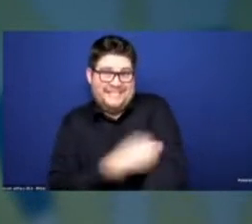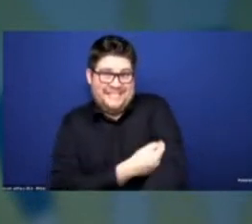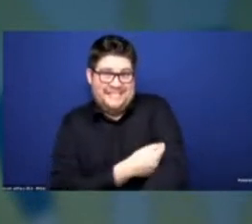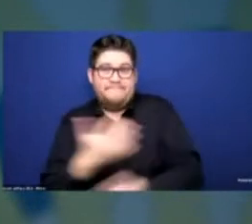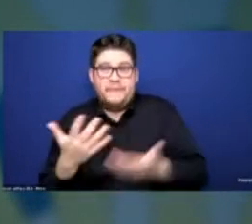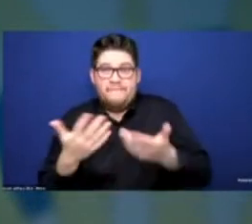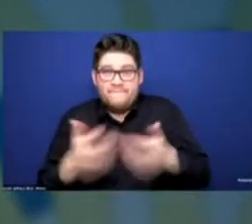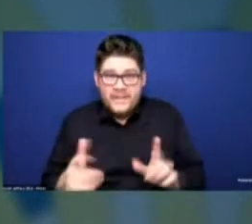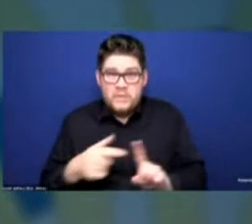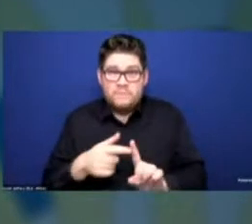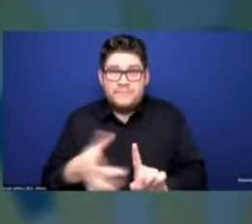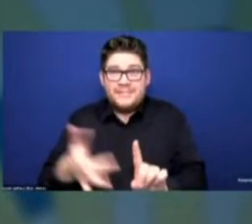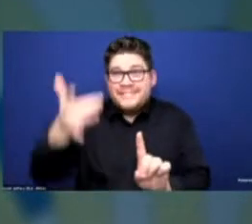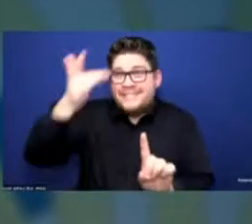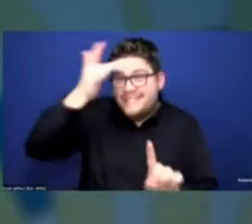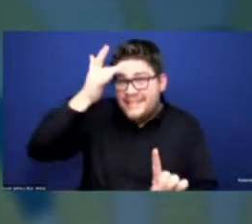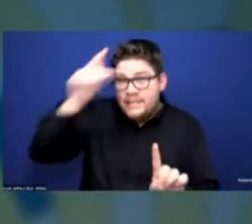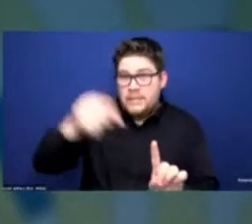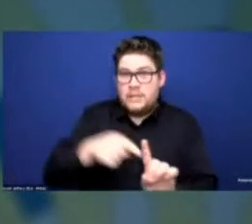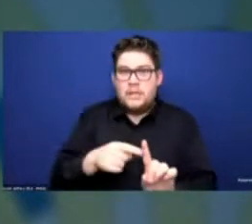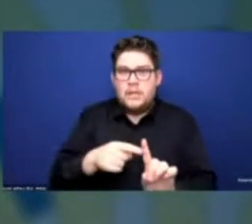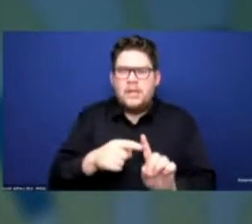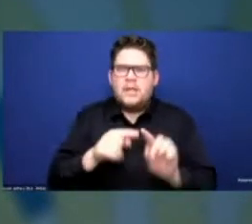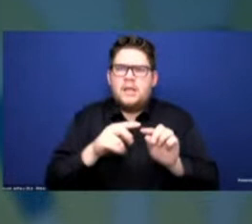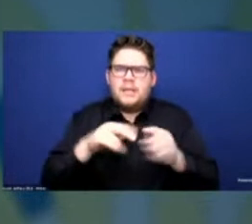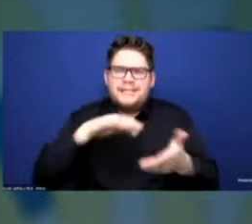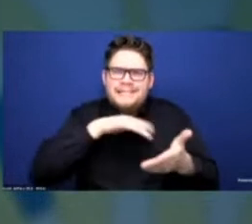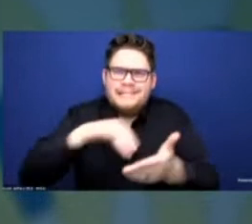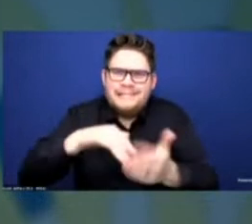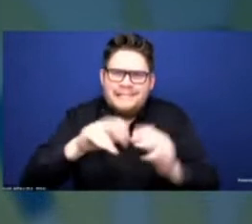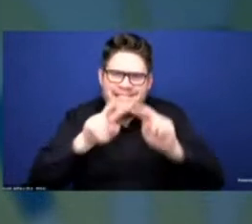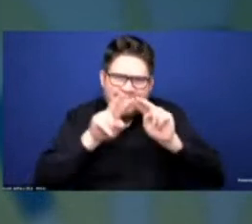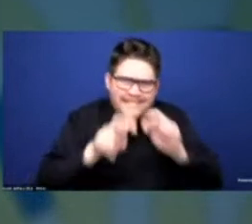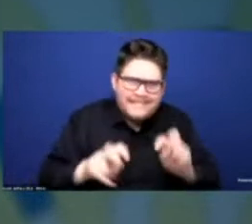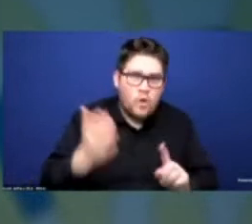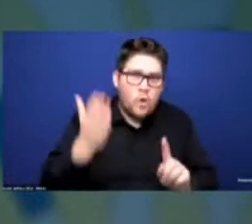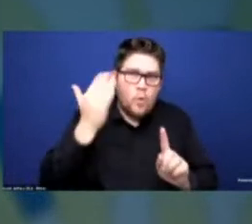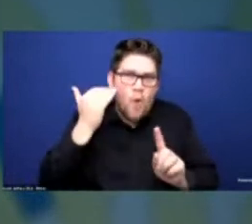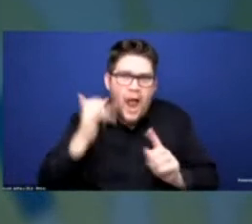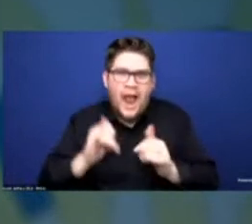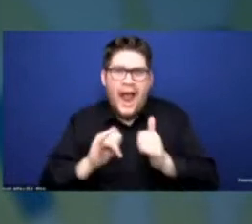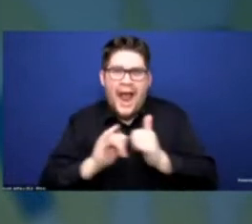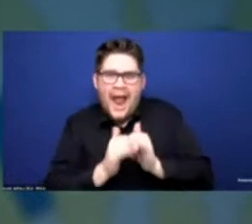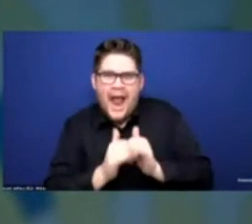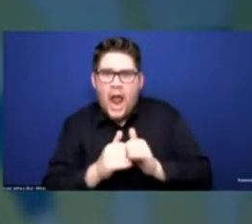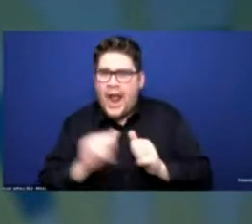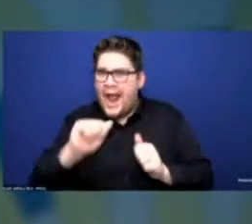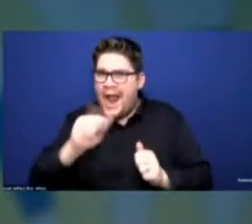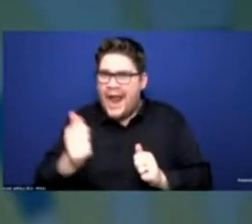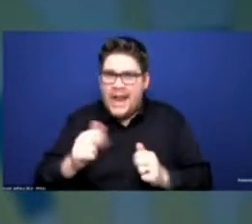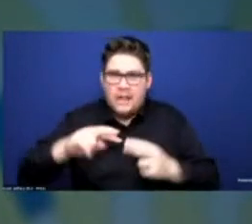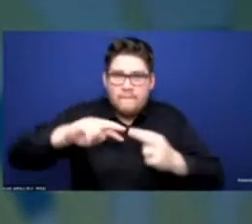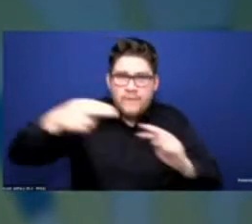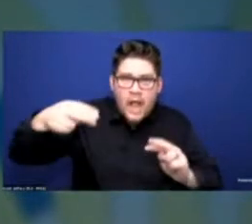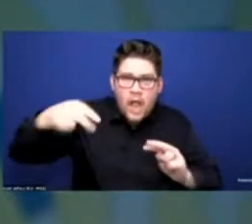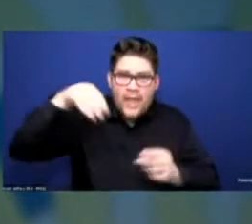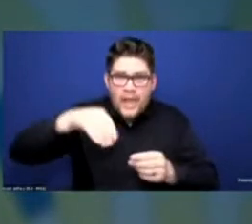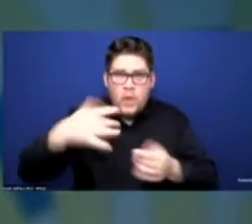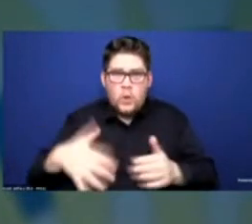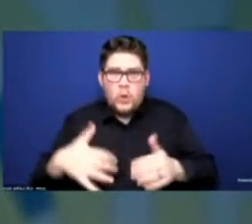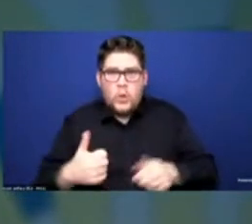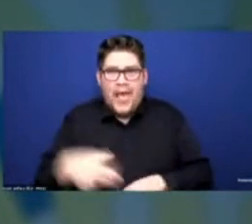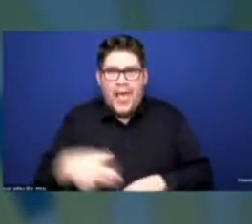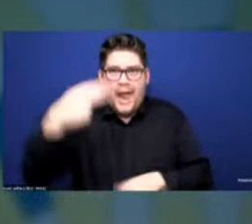同时呢也要关注，即使有些人打了疫苗也会导致感染和生病，到底是什么原